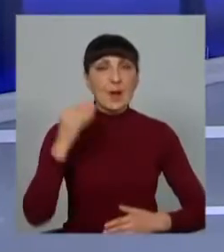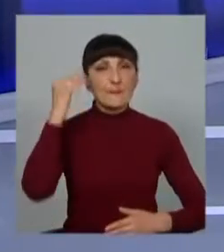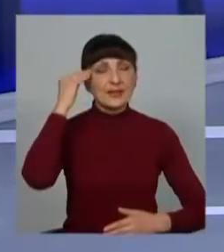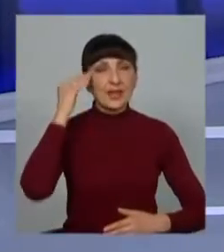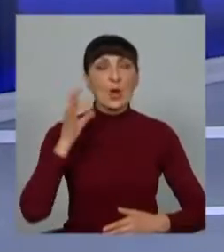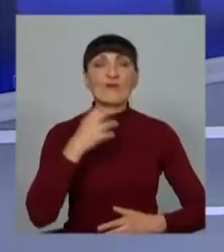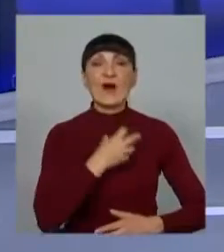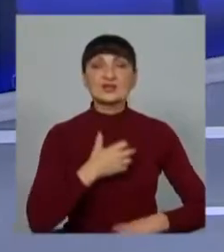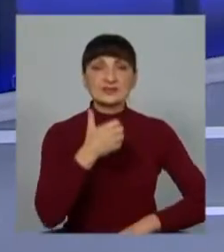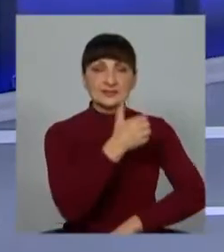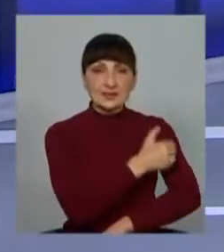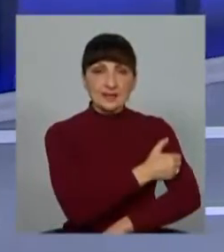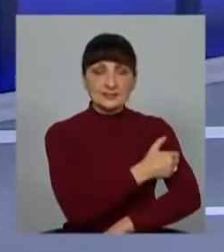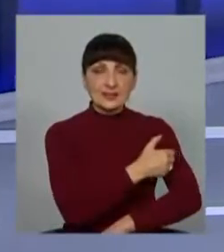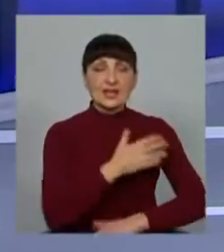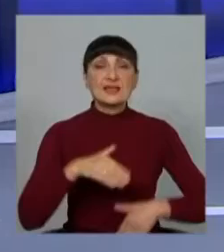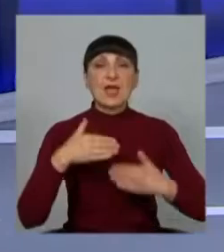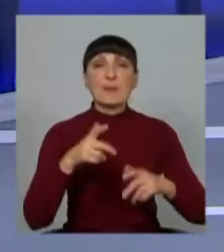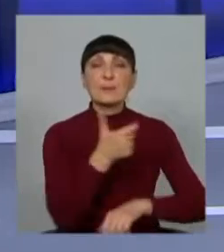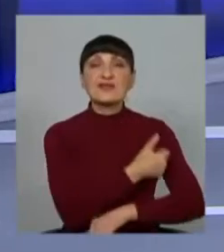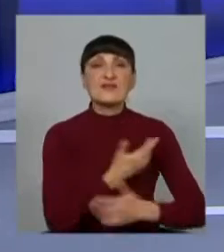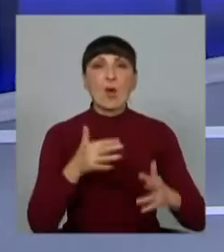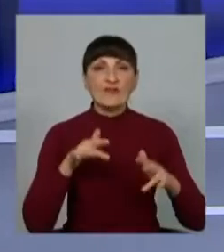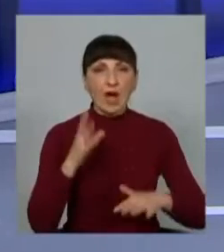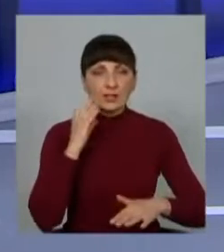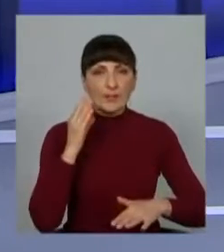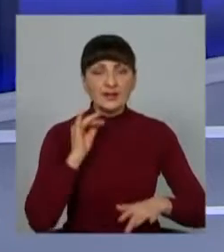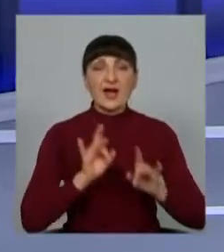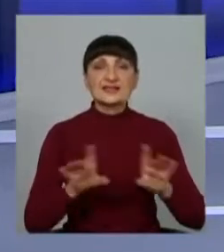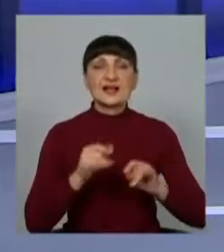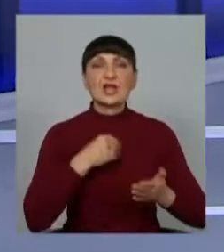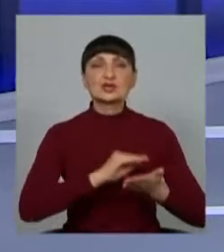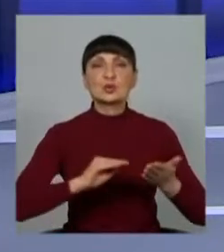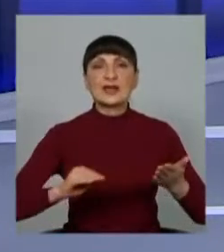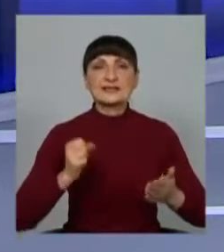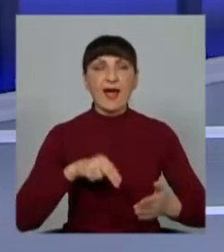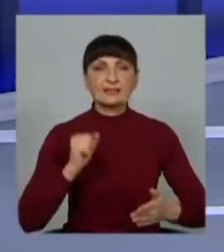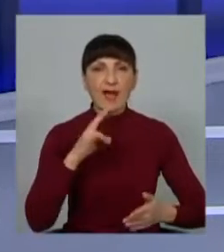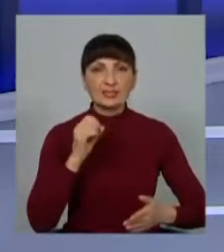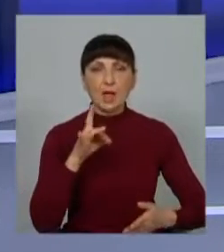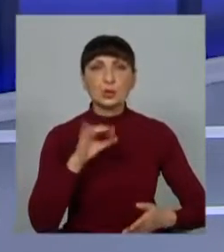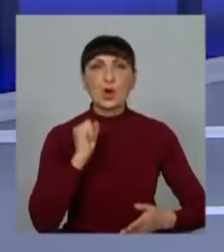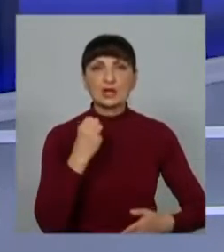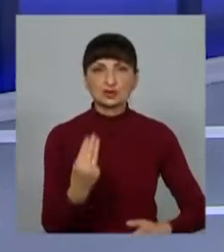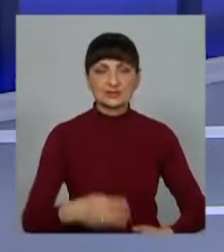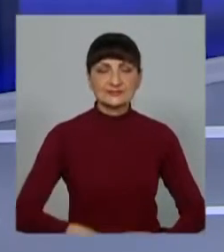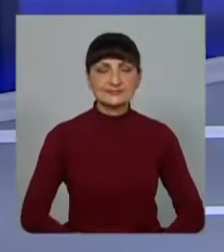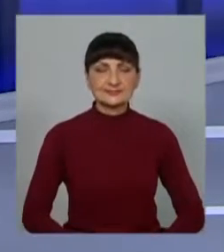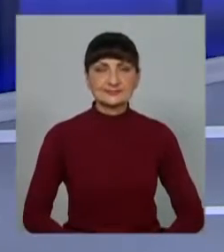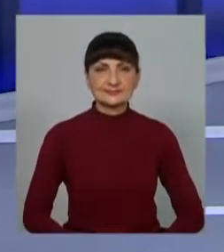о важности ревакцинации и темпах прививочной кампании в Алматы нам рассказала Айдана Нураш. А мы продолжаем